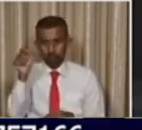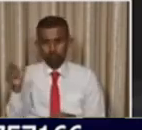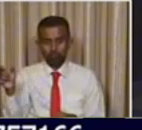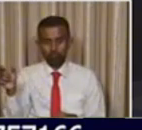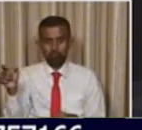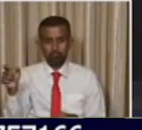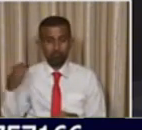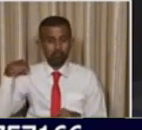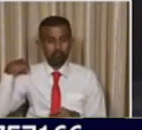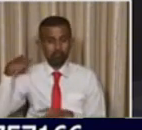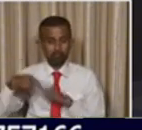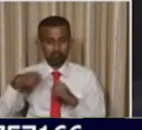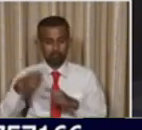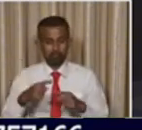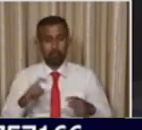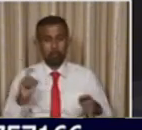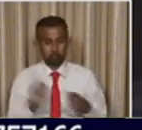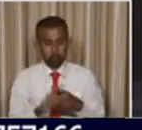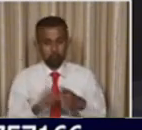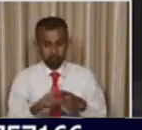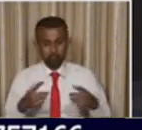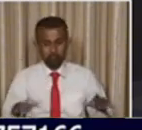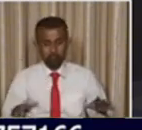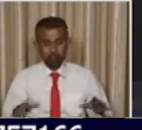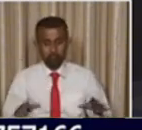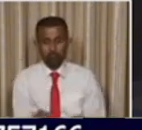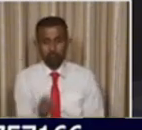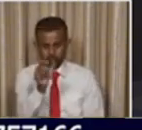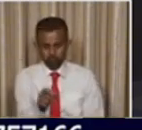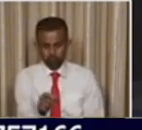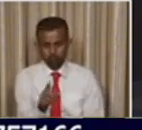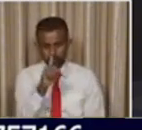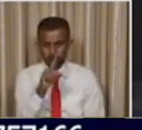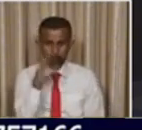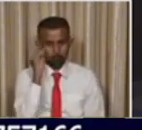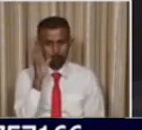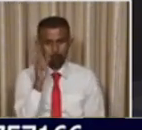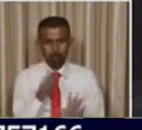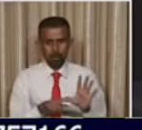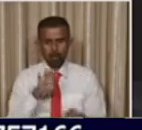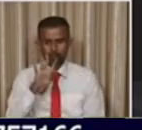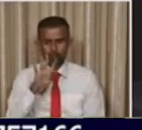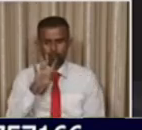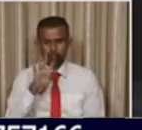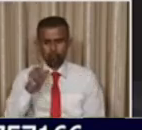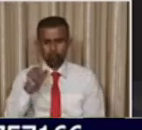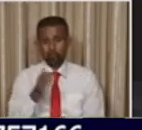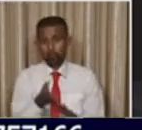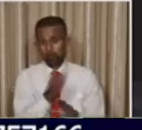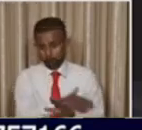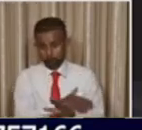ஒன்று நடைபெற்றிருக்கிறது. நீங்களே இங்கே ஒன்று ஒப்புக்கொண்டிருக்கிறீர்கள், 41 முன்னர் நடைபெற்ற ஜூலை படுகொலை,